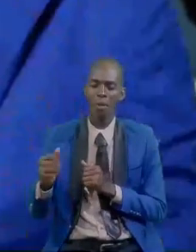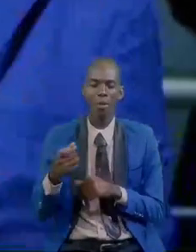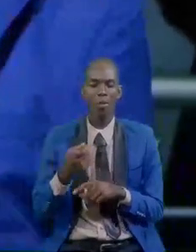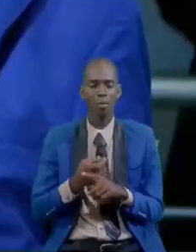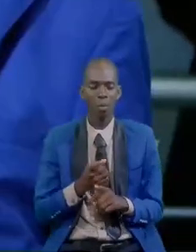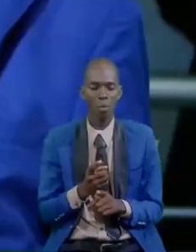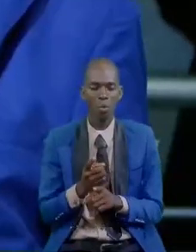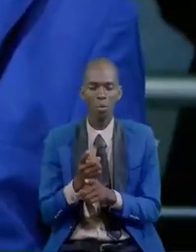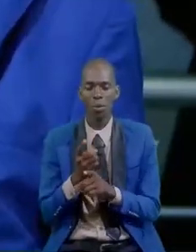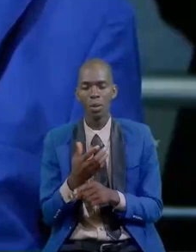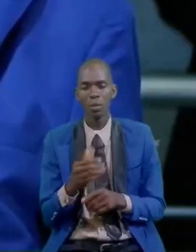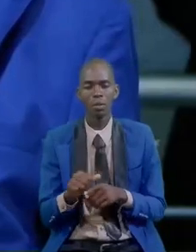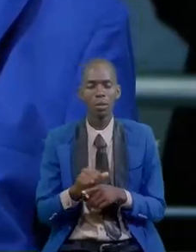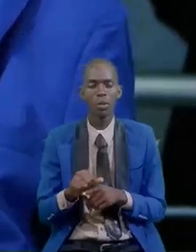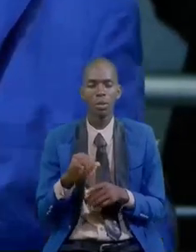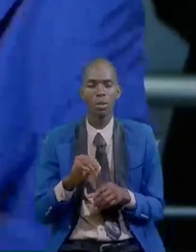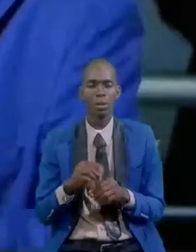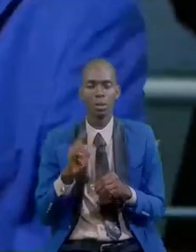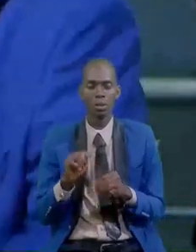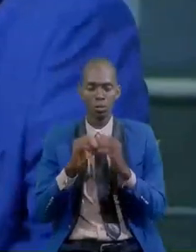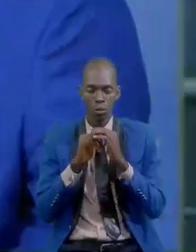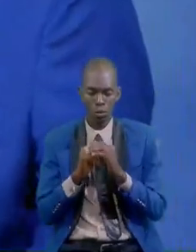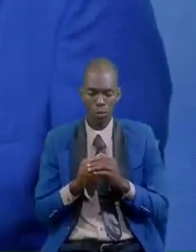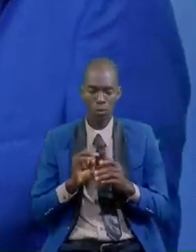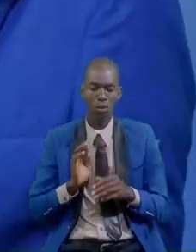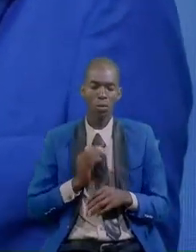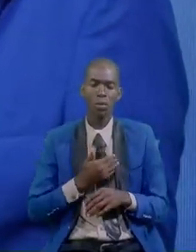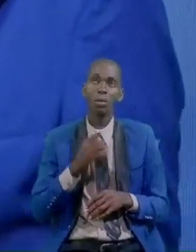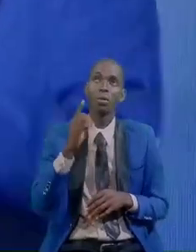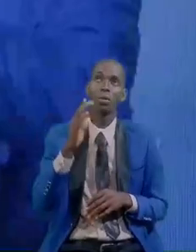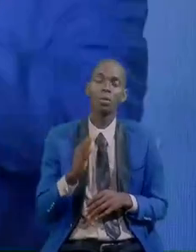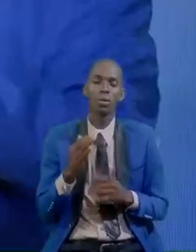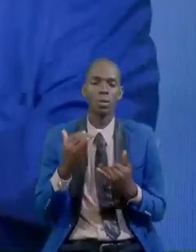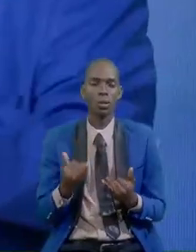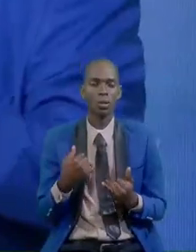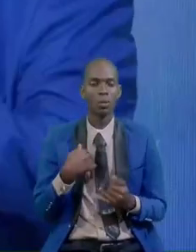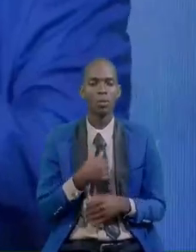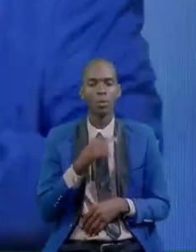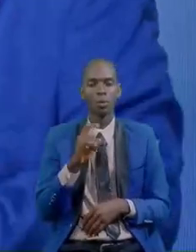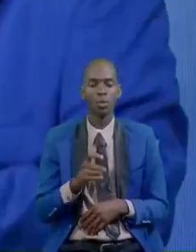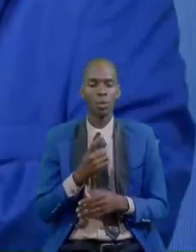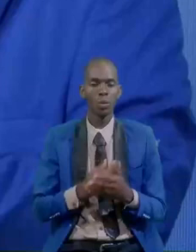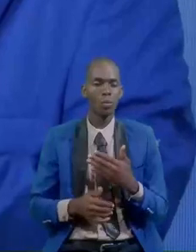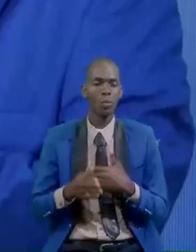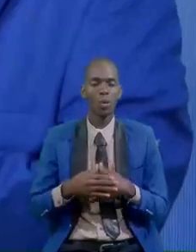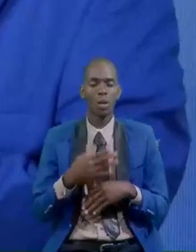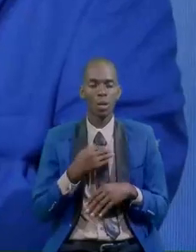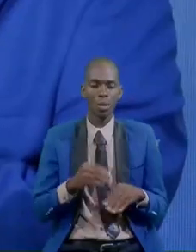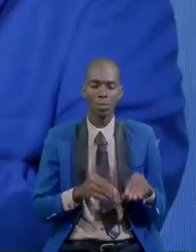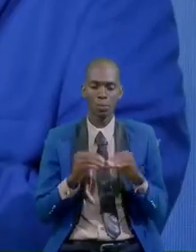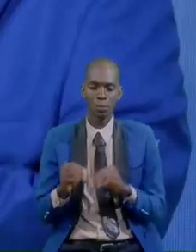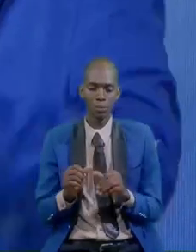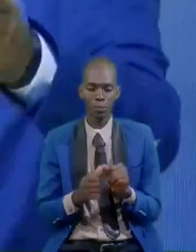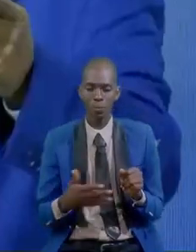dans nos adorations du Dieu d'ordre? Et nous devons revenir et rétablir